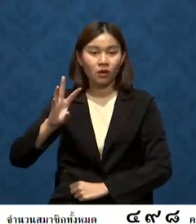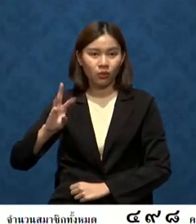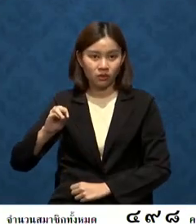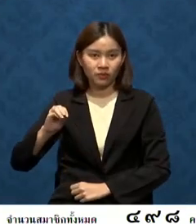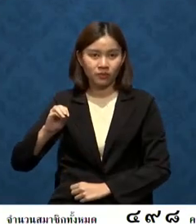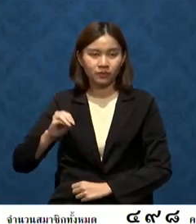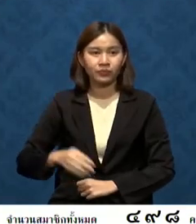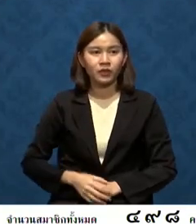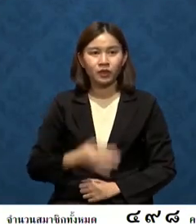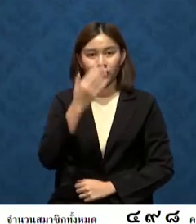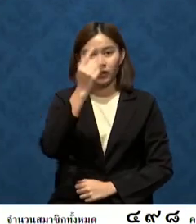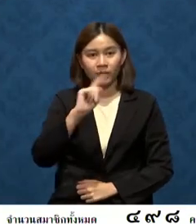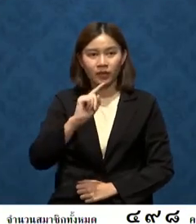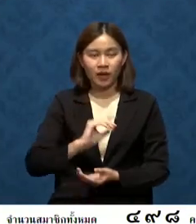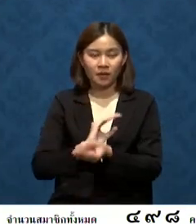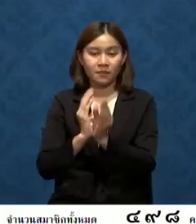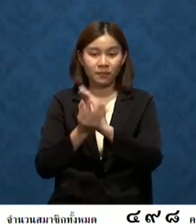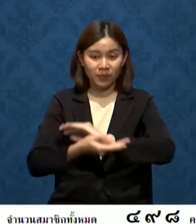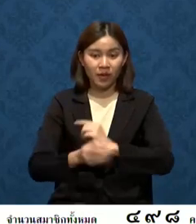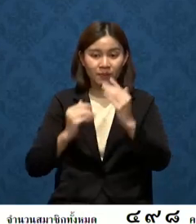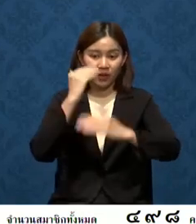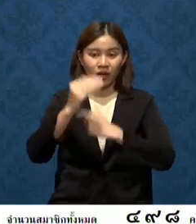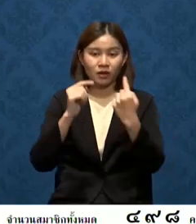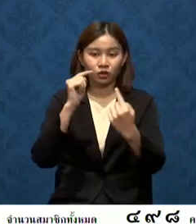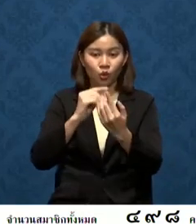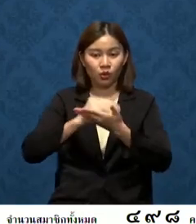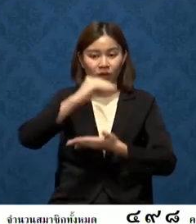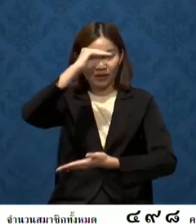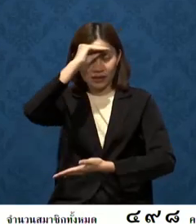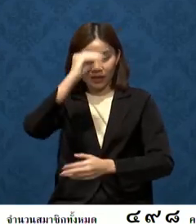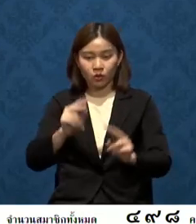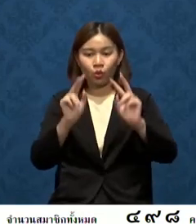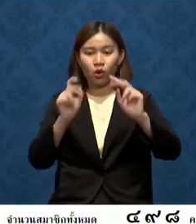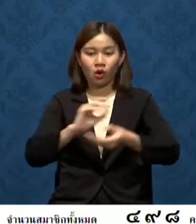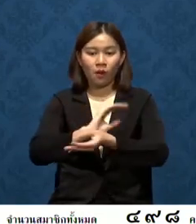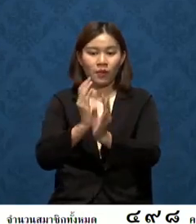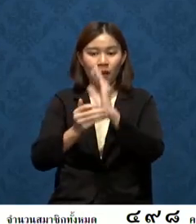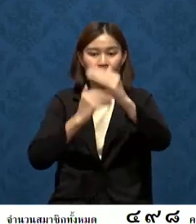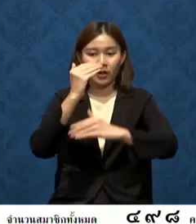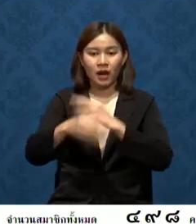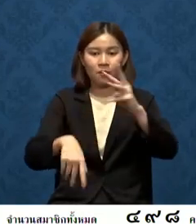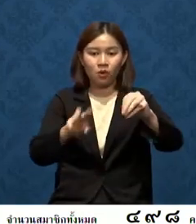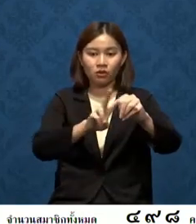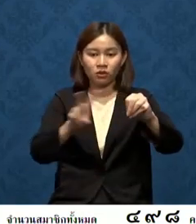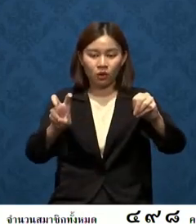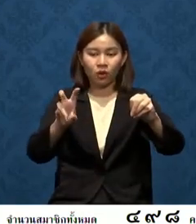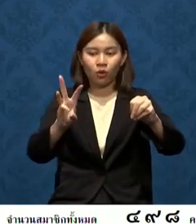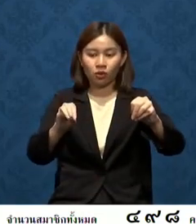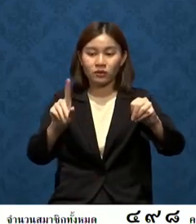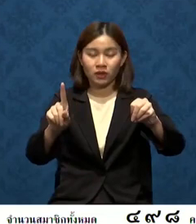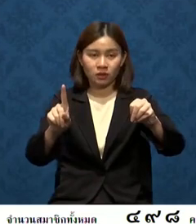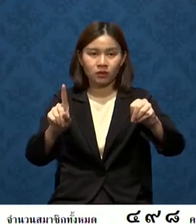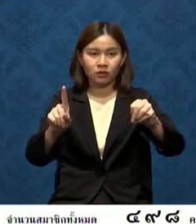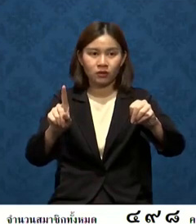2560เพื่อจะปฏิรูปการศึกษาในหมวดปฏิรูปมาตรา261